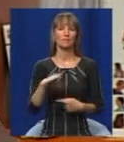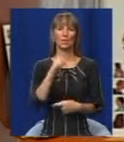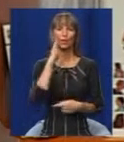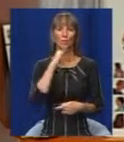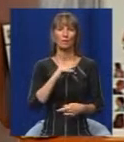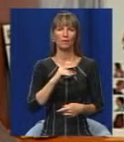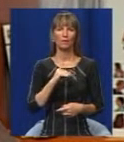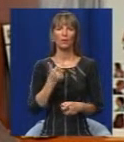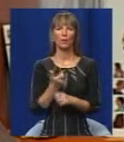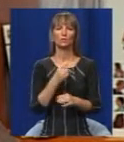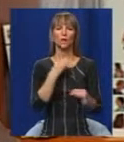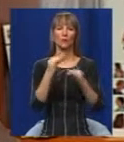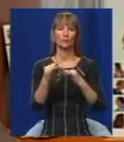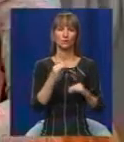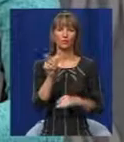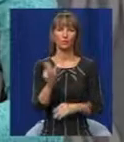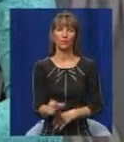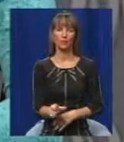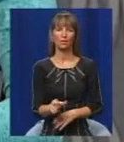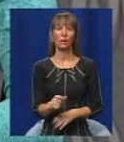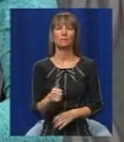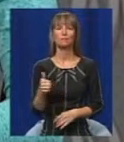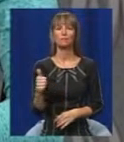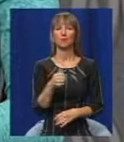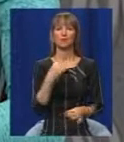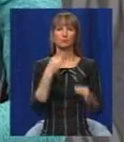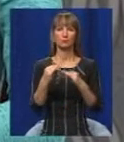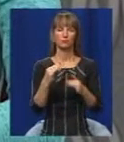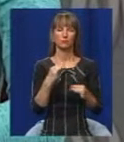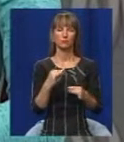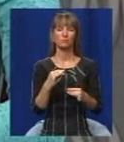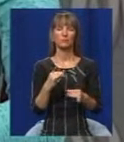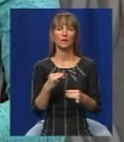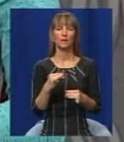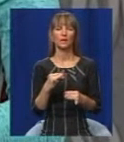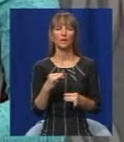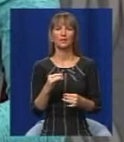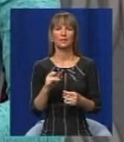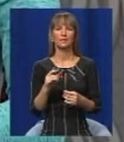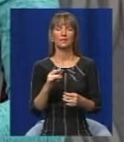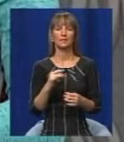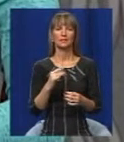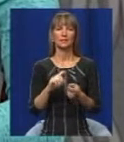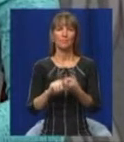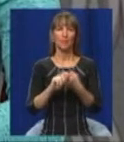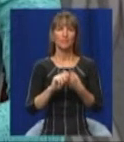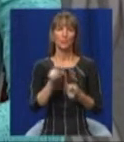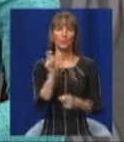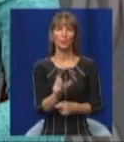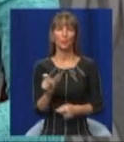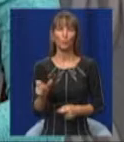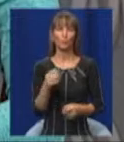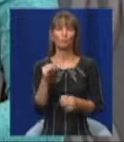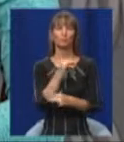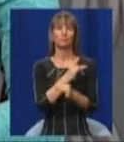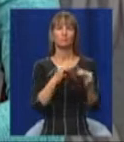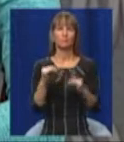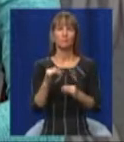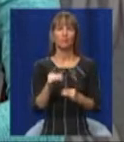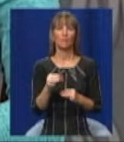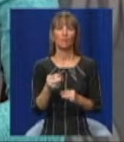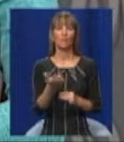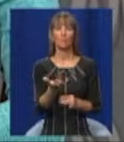коммуникабельным. Так, по-перше, комунікабельним, зв'язуватись з людьми, контактувати з людьми, спілкуватися з ними, збирати інформацію.